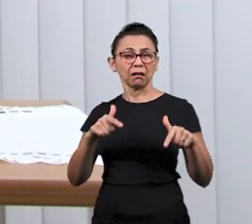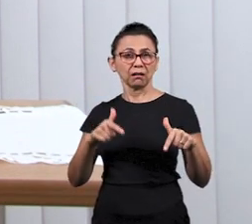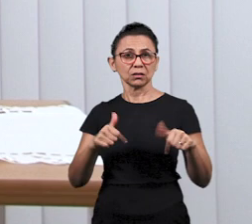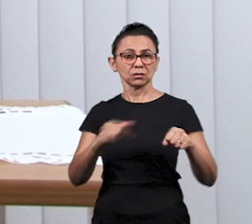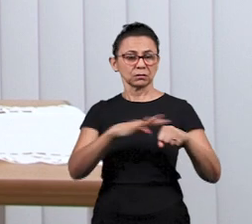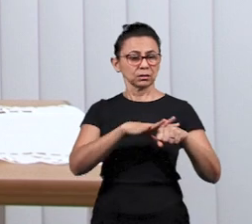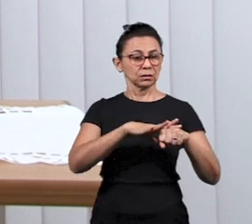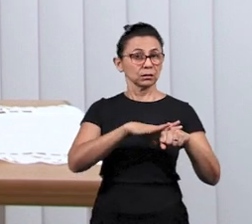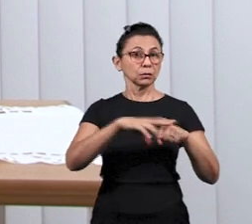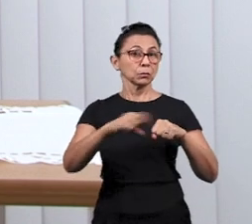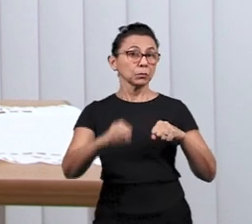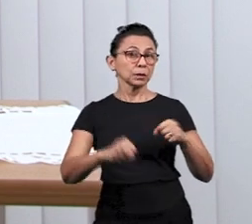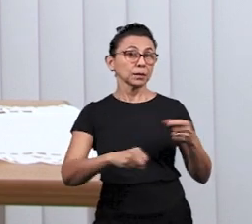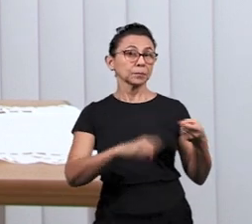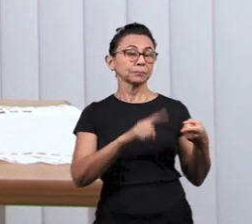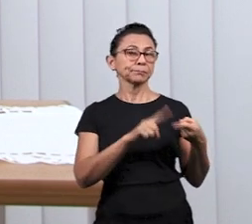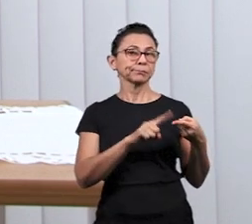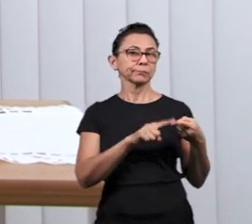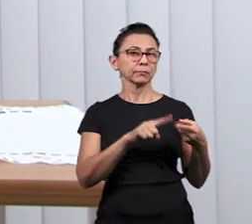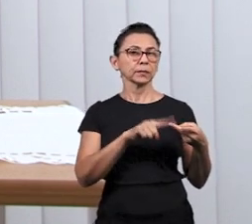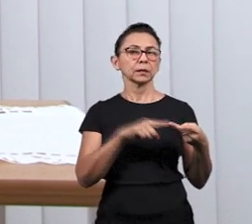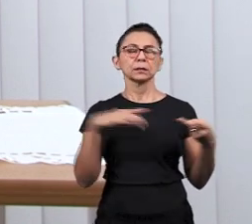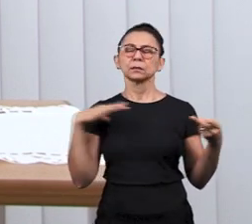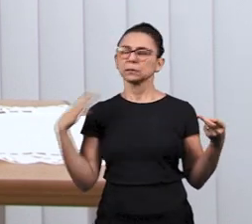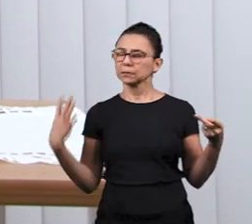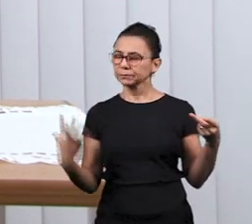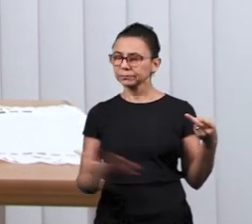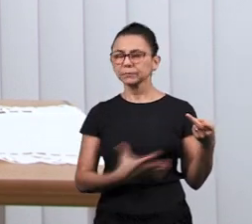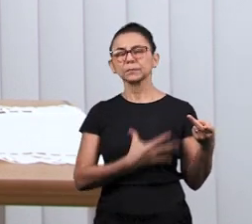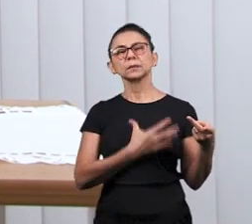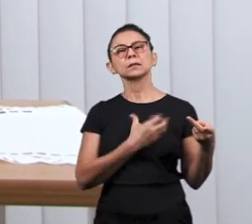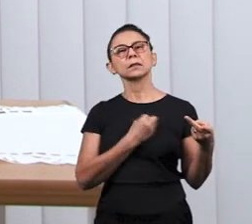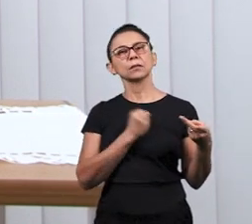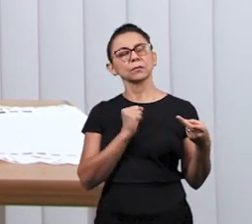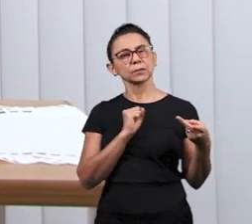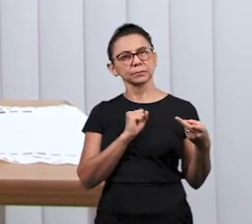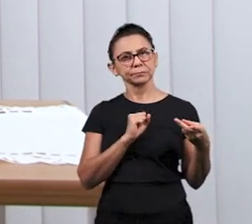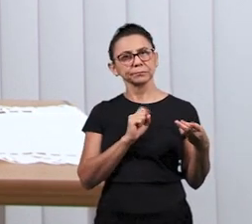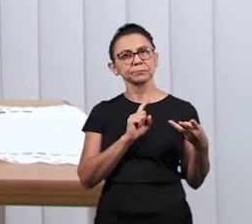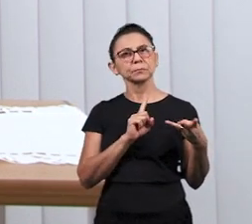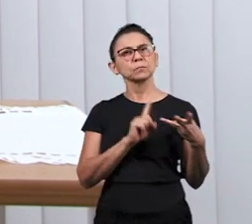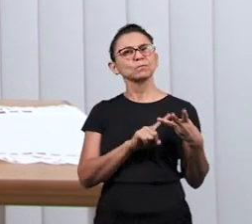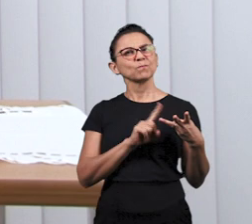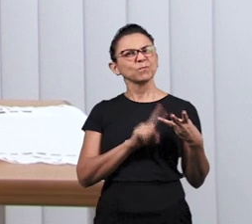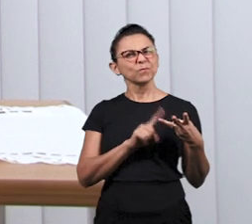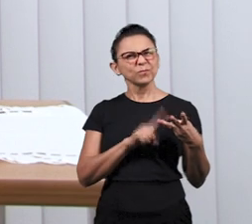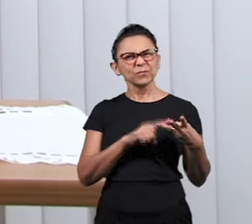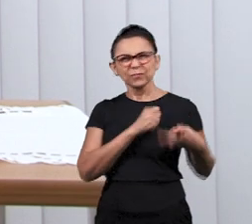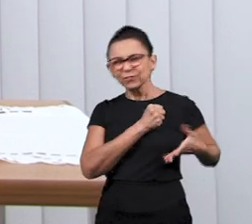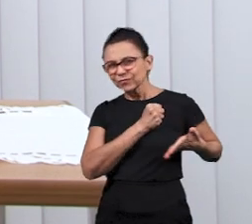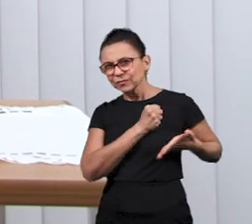нас. Он исцеляет. Он